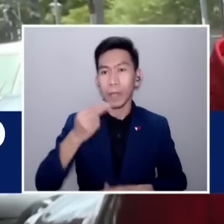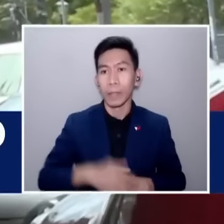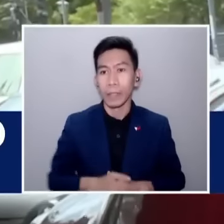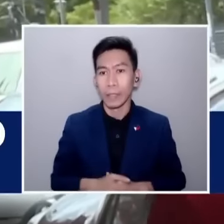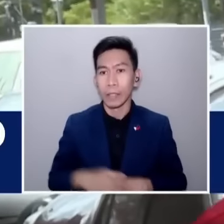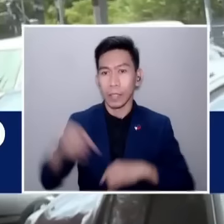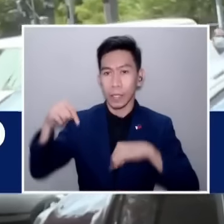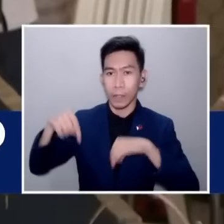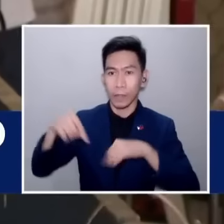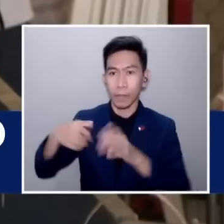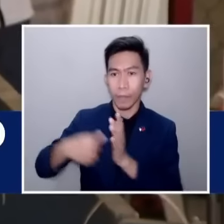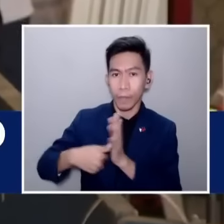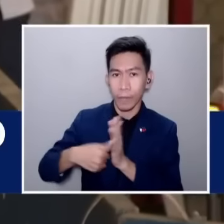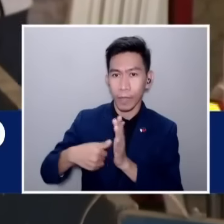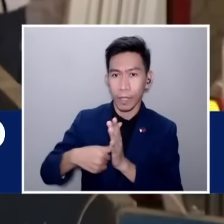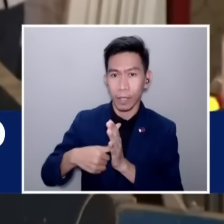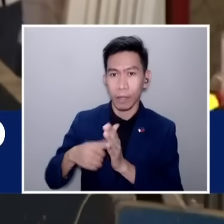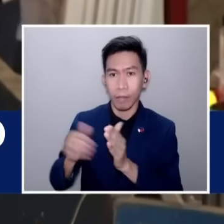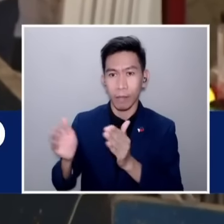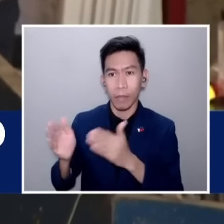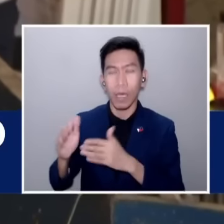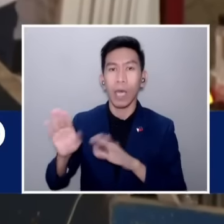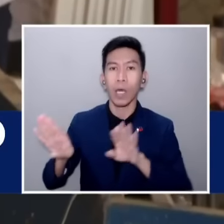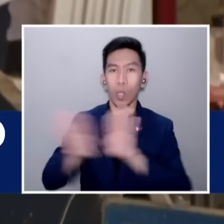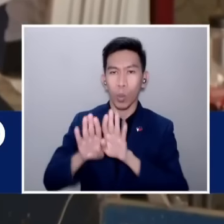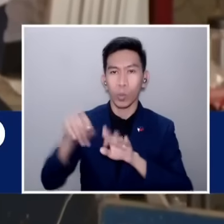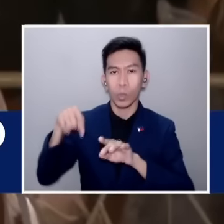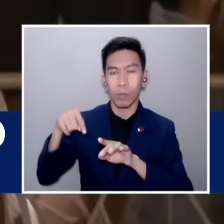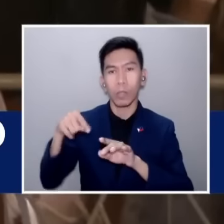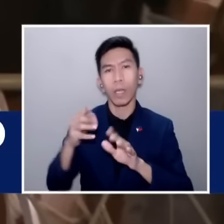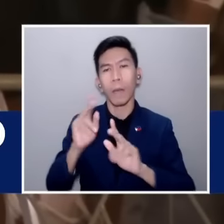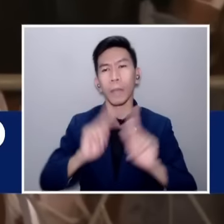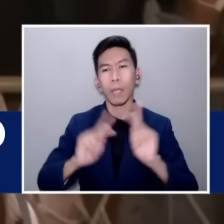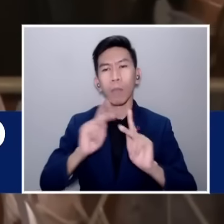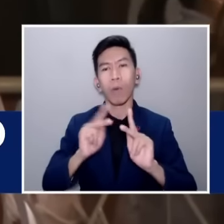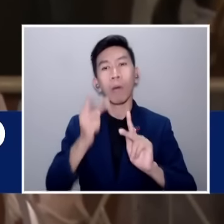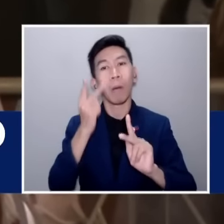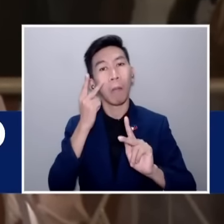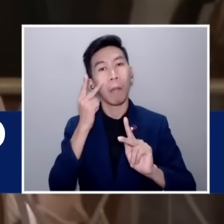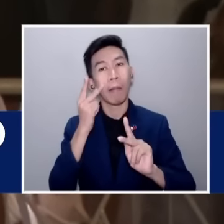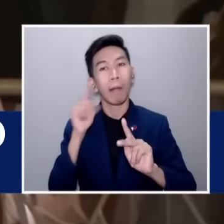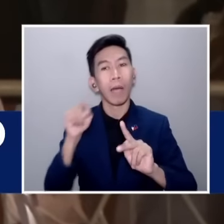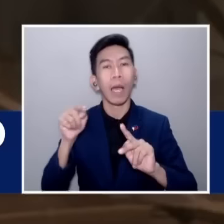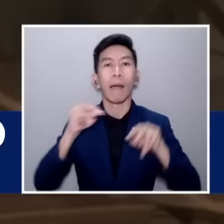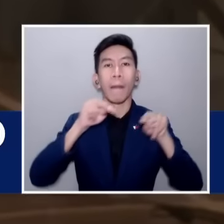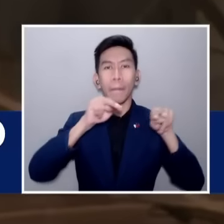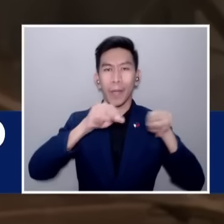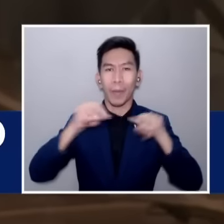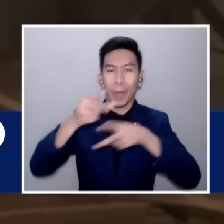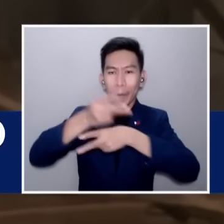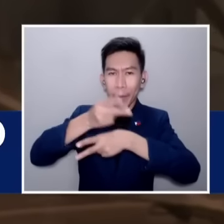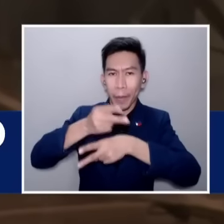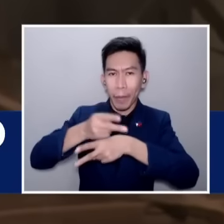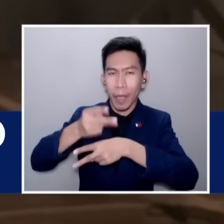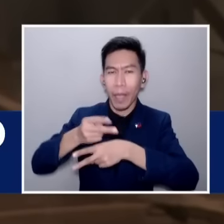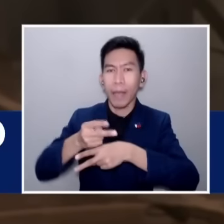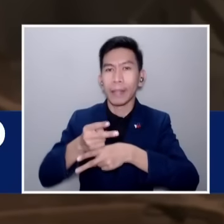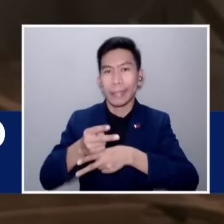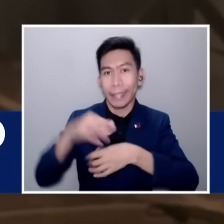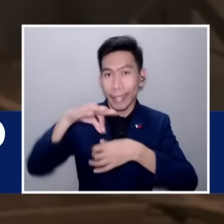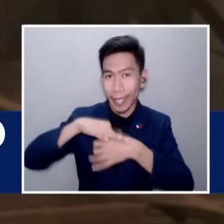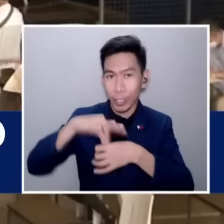ang halalan dito, hindi na pwedeng bumoto. At yung mga tao nakikita nyo dyan ay mga poll watcher at mga poll workers. Pero kung